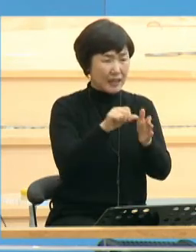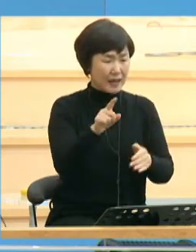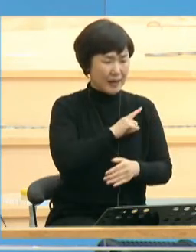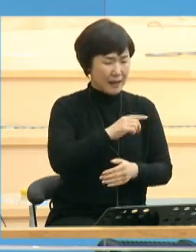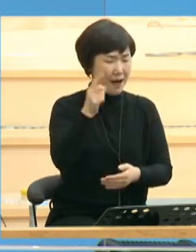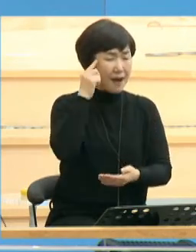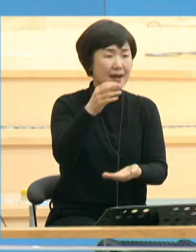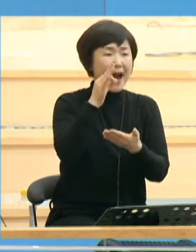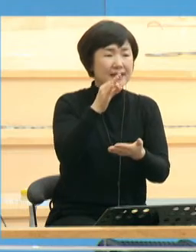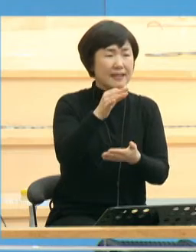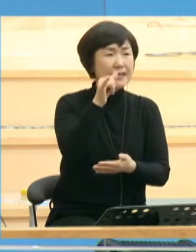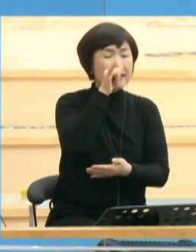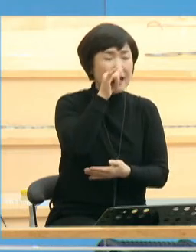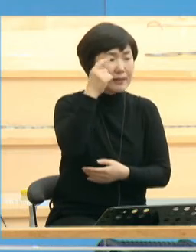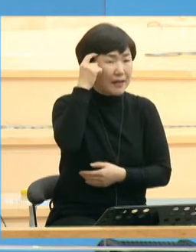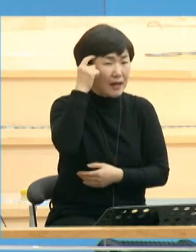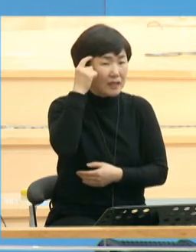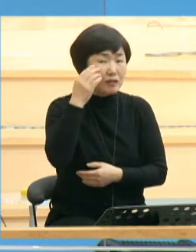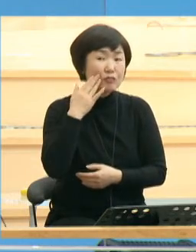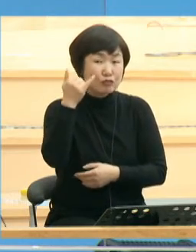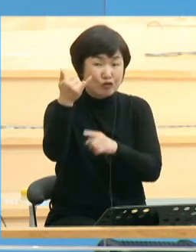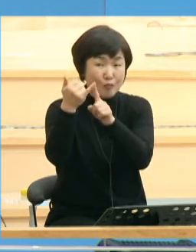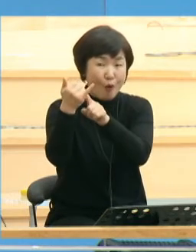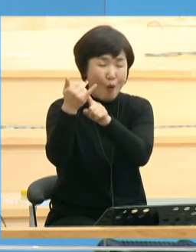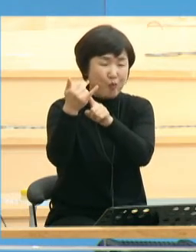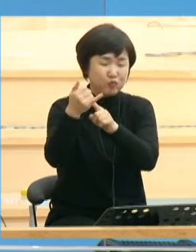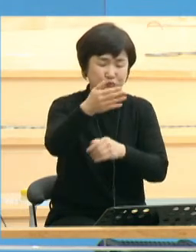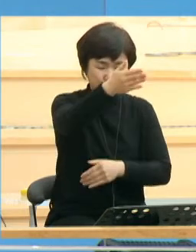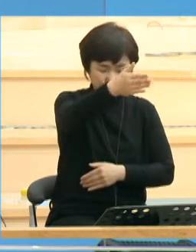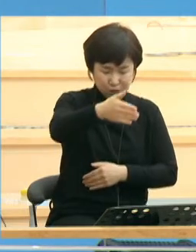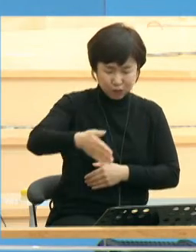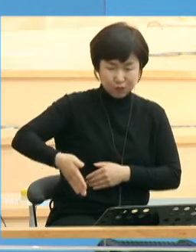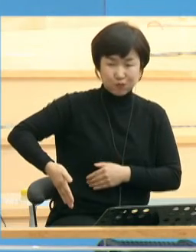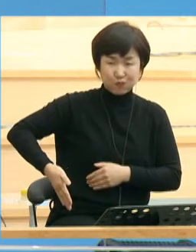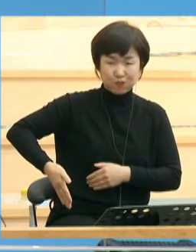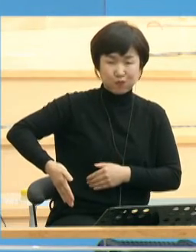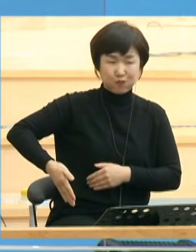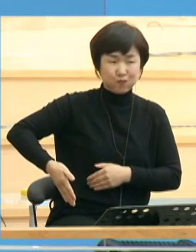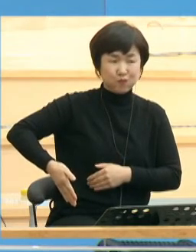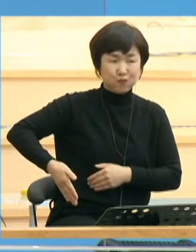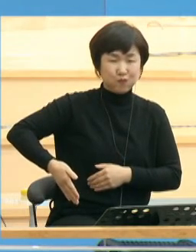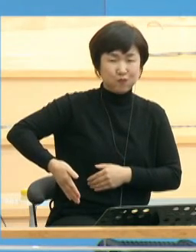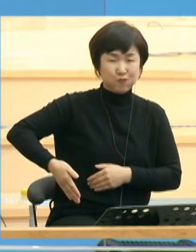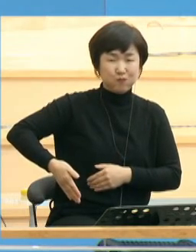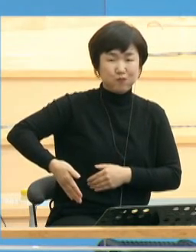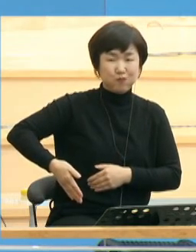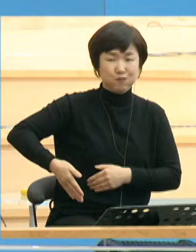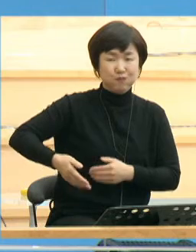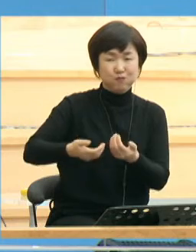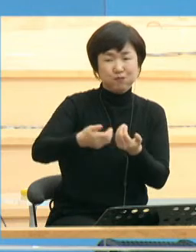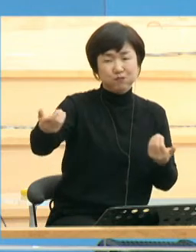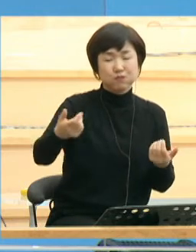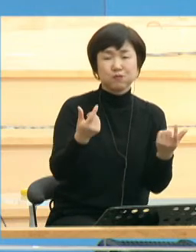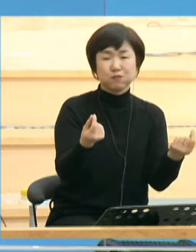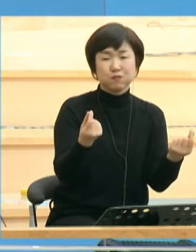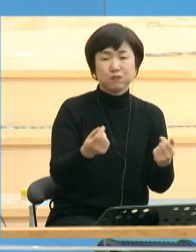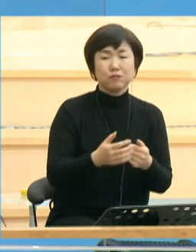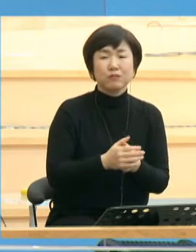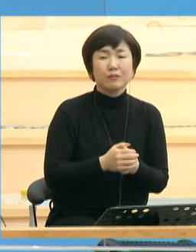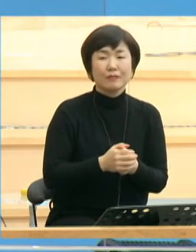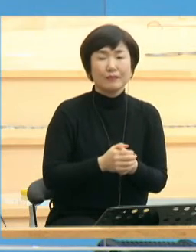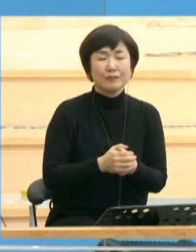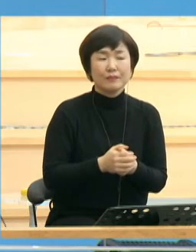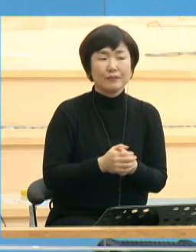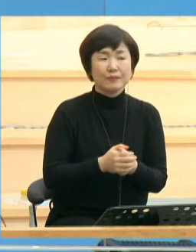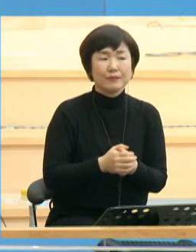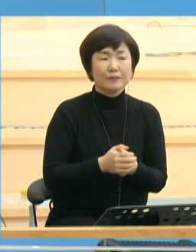부모와 도 빠이빠이 부모를 버린 다이 맑아 똑같은거 이게 현실임